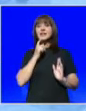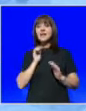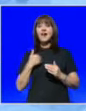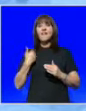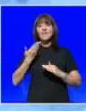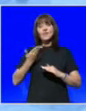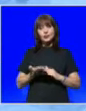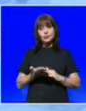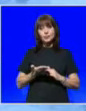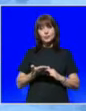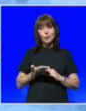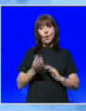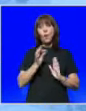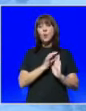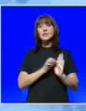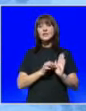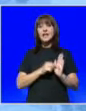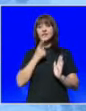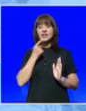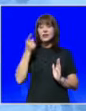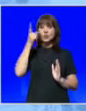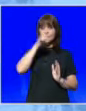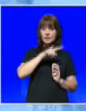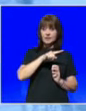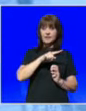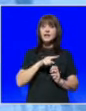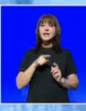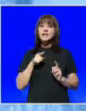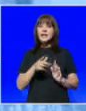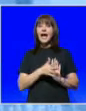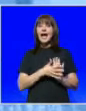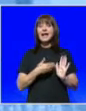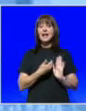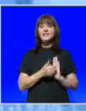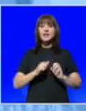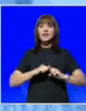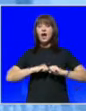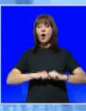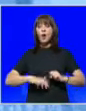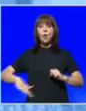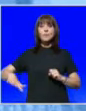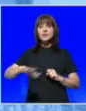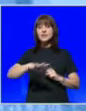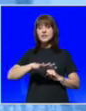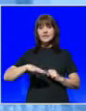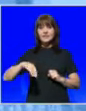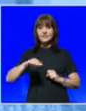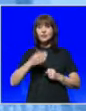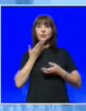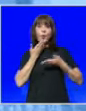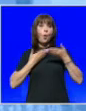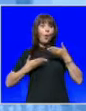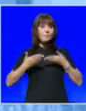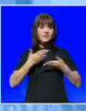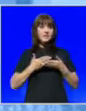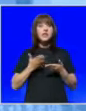зрелостните изпити за следващата година. В рамките на общественото обсъждане на този график, който продължава някъде около 20 август, ние